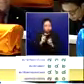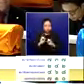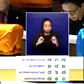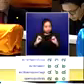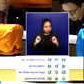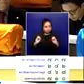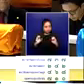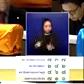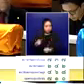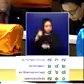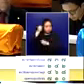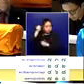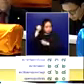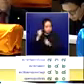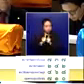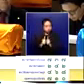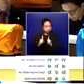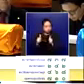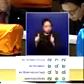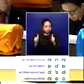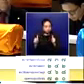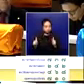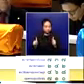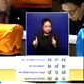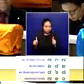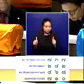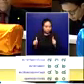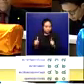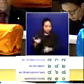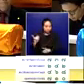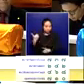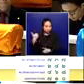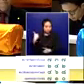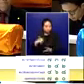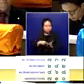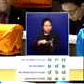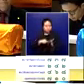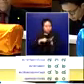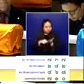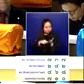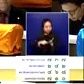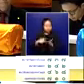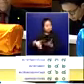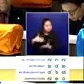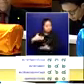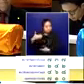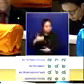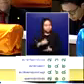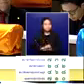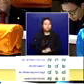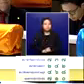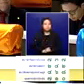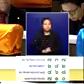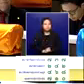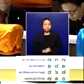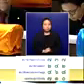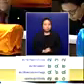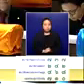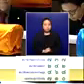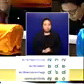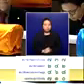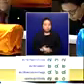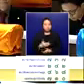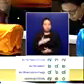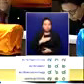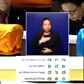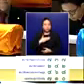การชุมนุมที่สร้างสรรค์นะคะและมีข้อเรียกร้องที่ก้าวหน้านั่นดิฉัน